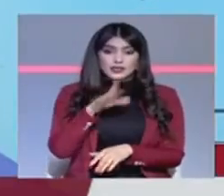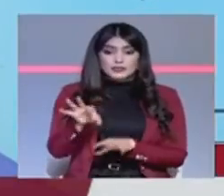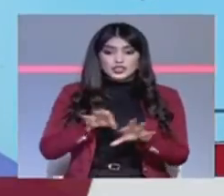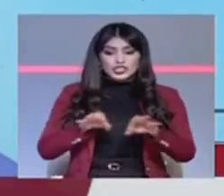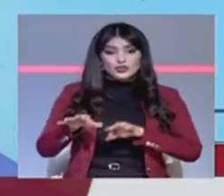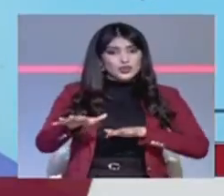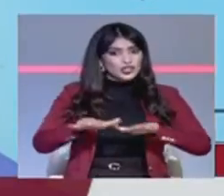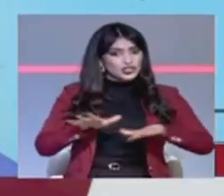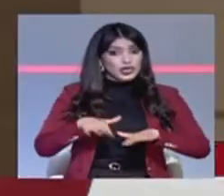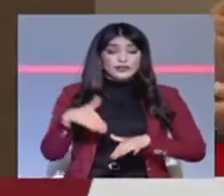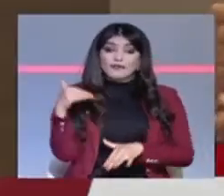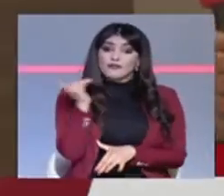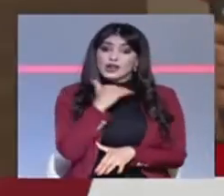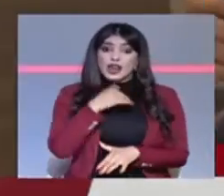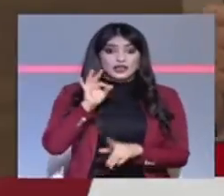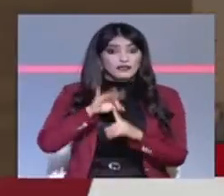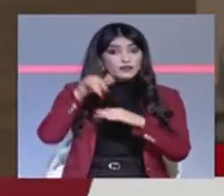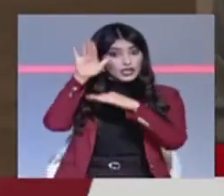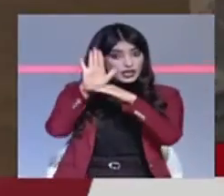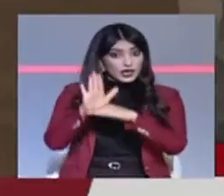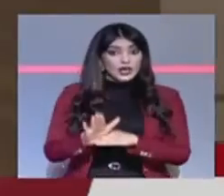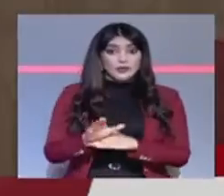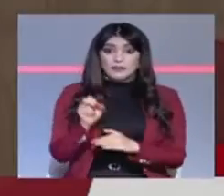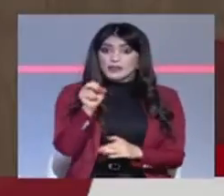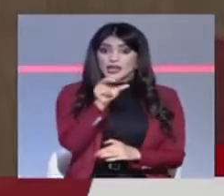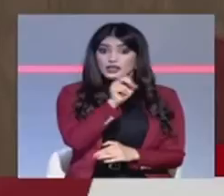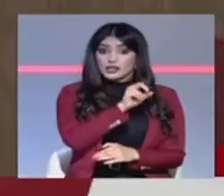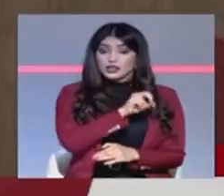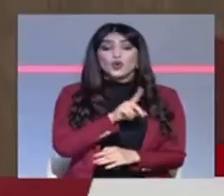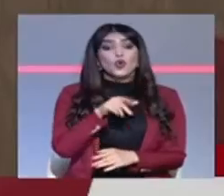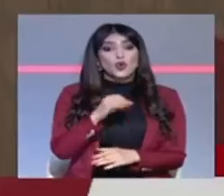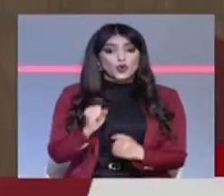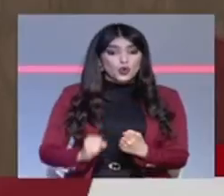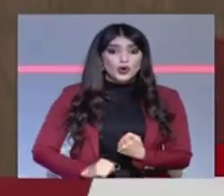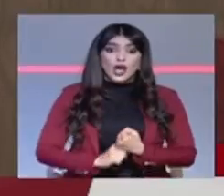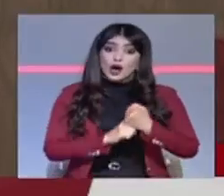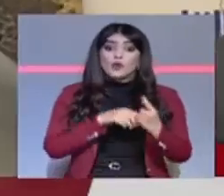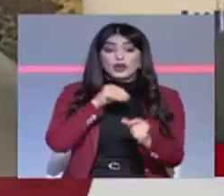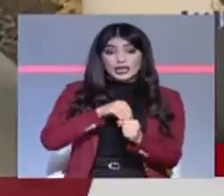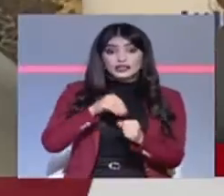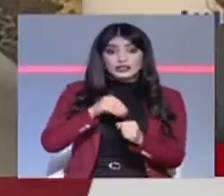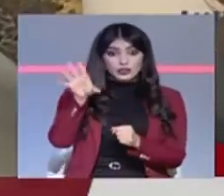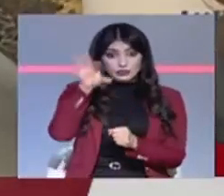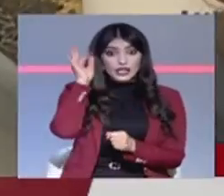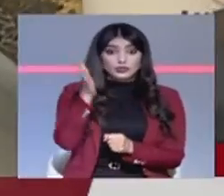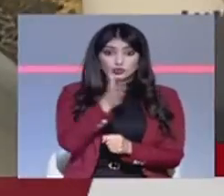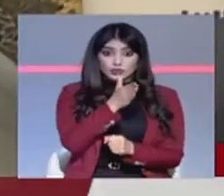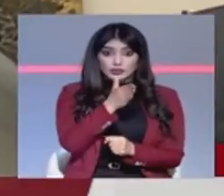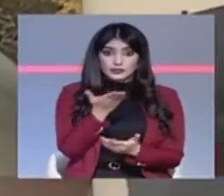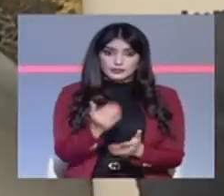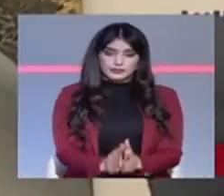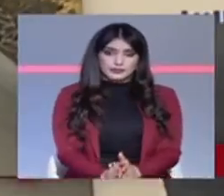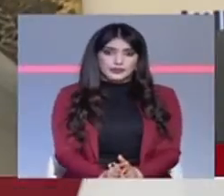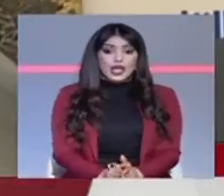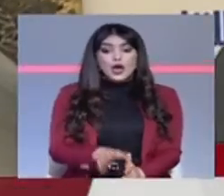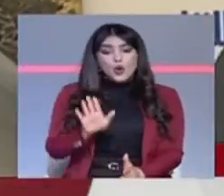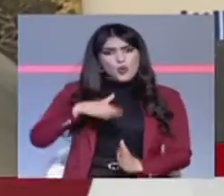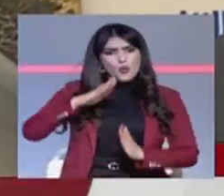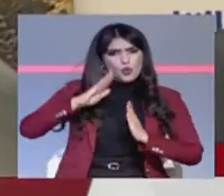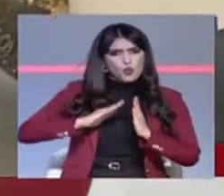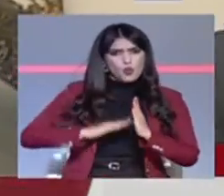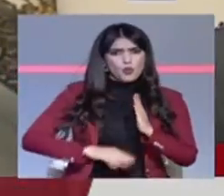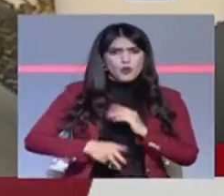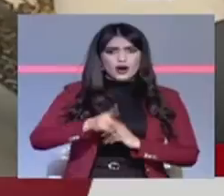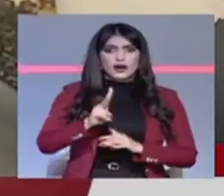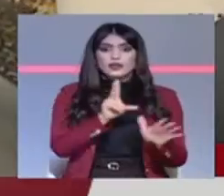العاجله حمايه قطاع مؤثر في الدوره الاقتصاديه اه تراجع باكثر